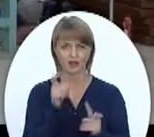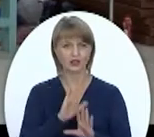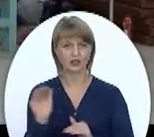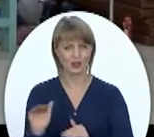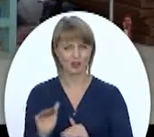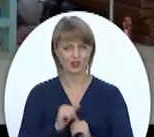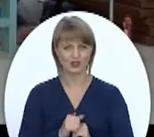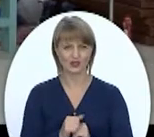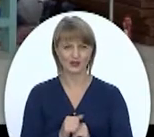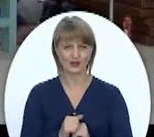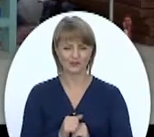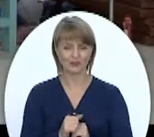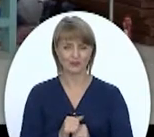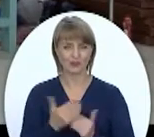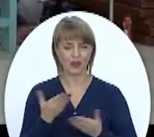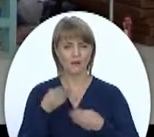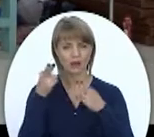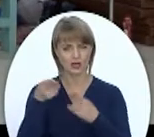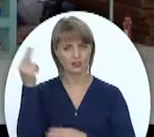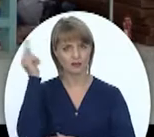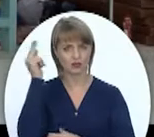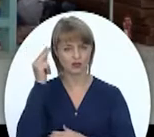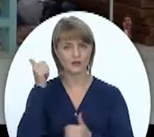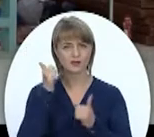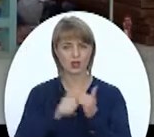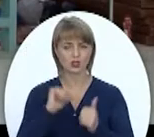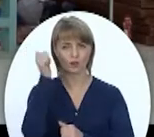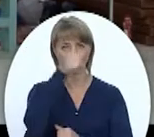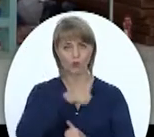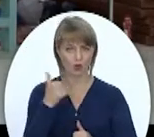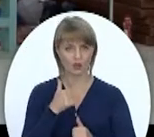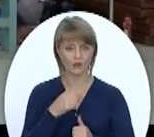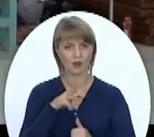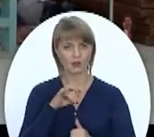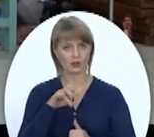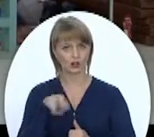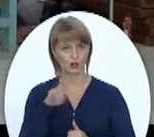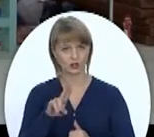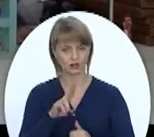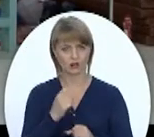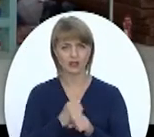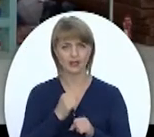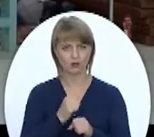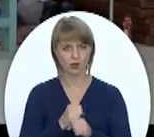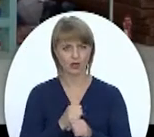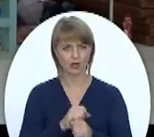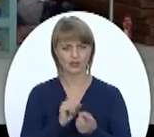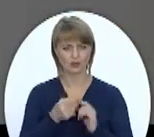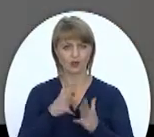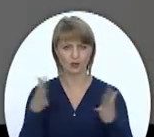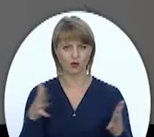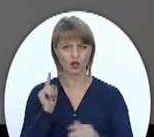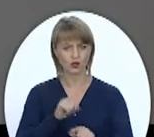кричи, малыш. Вот, мы ездим, обучаемся. То есть с каждым годом методик разработок становится все